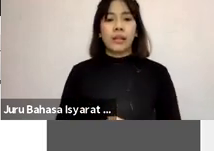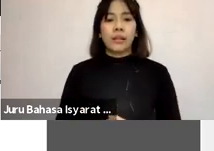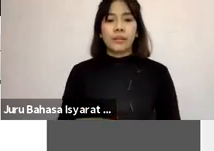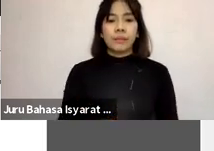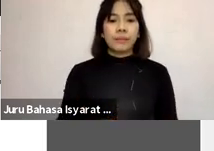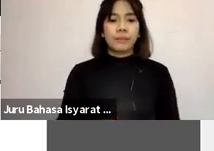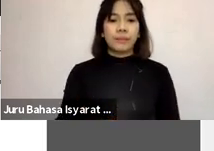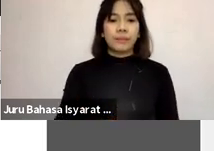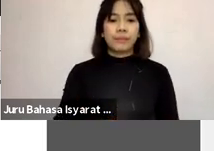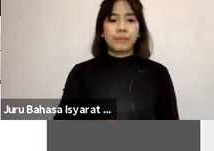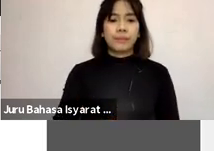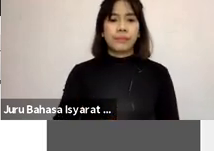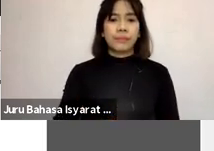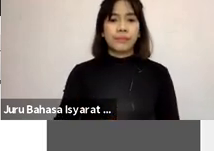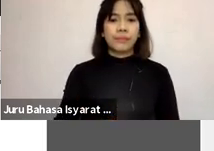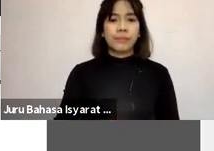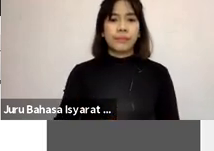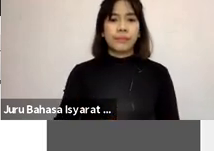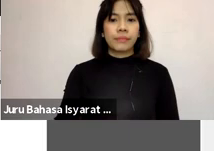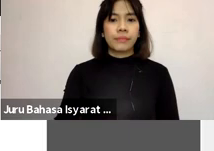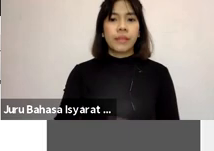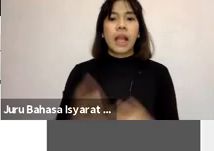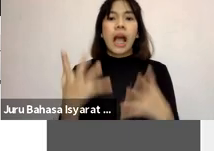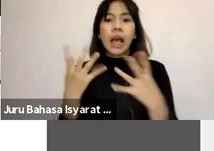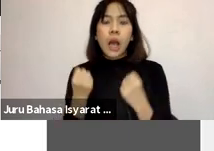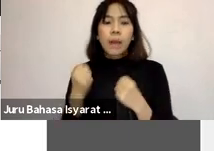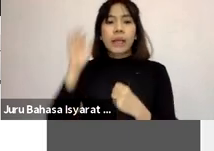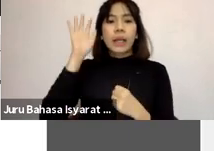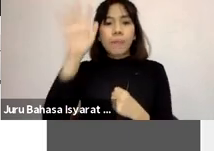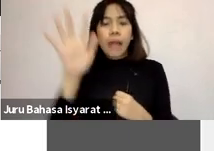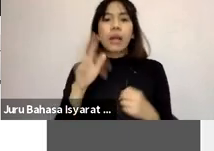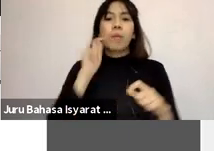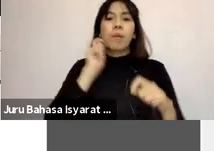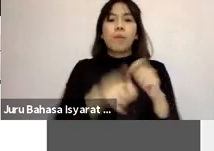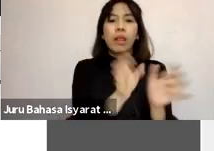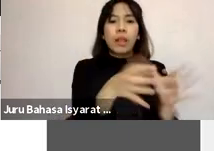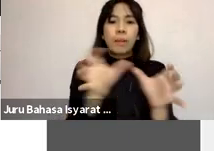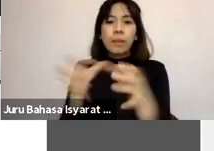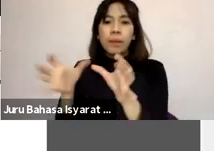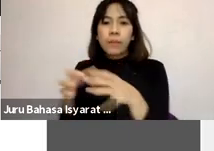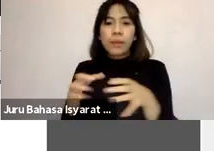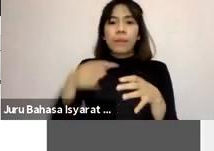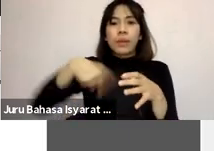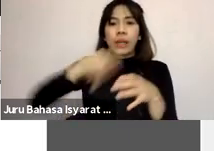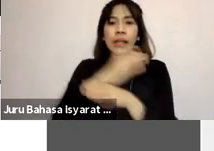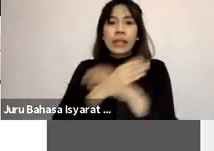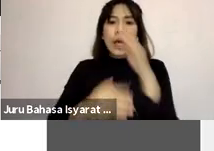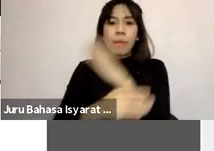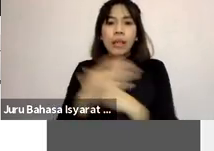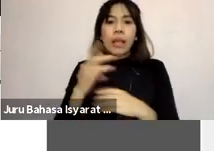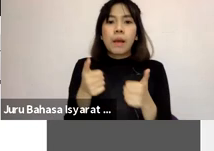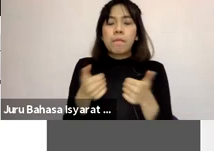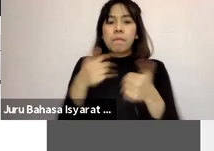ke depan tentu saja adalah mesin pencarian prodiva gel yang dinamis lalu pelibatan badan publik non-pemerintah ormas